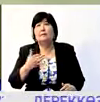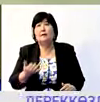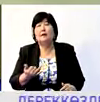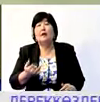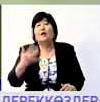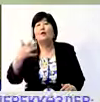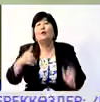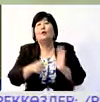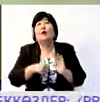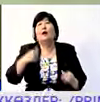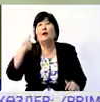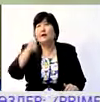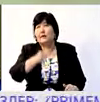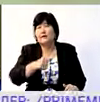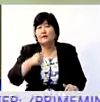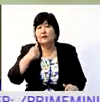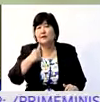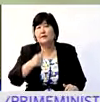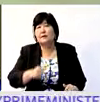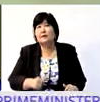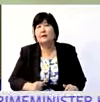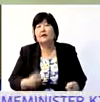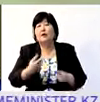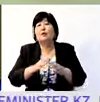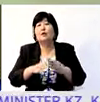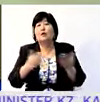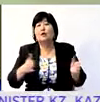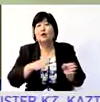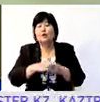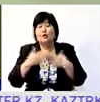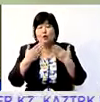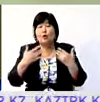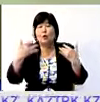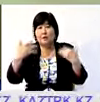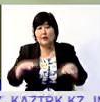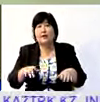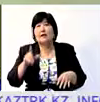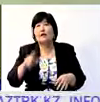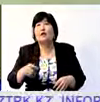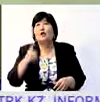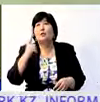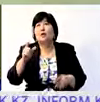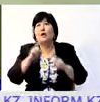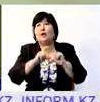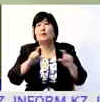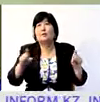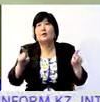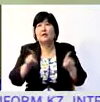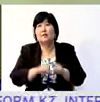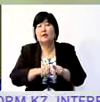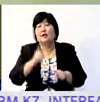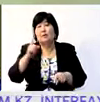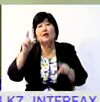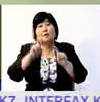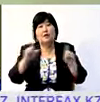2006 жылы баспадан шықты. Бұл кітапты түгел оқып шыққан адам бір мектептен өзіне, бір